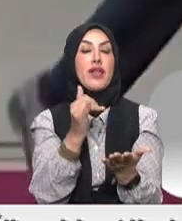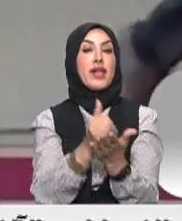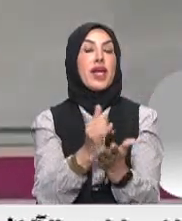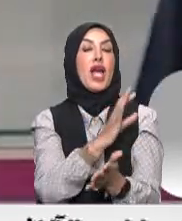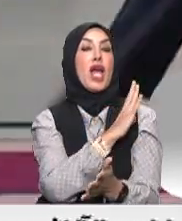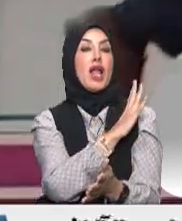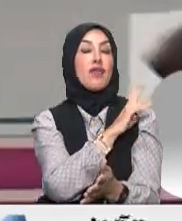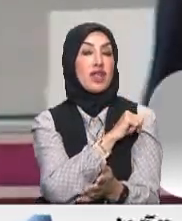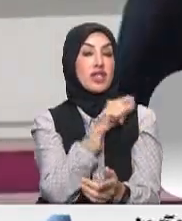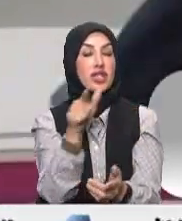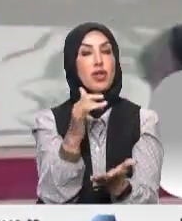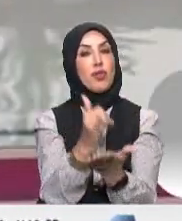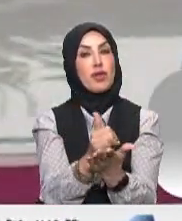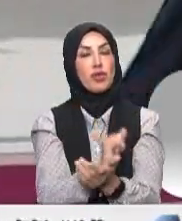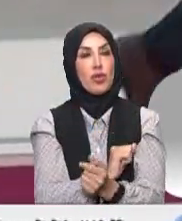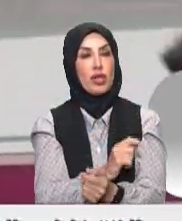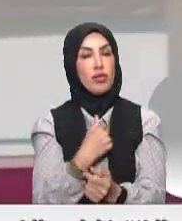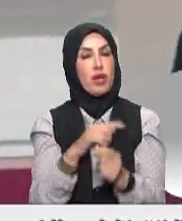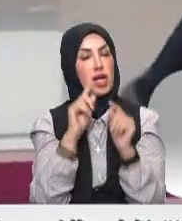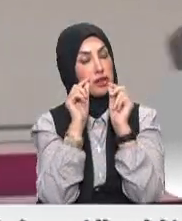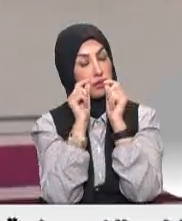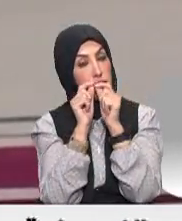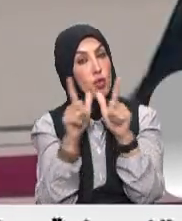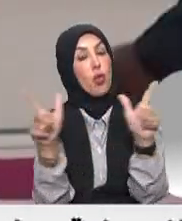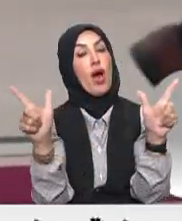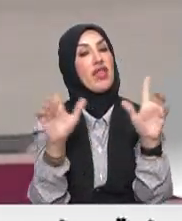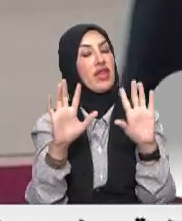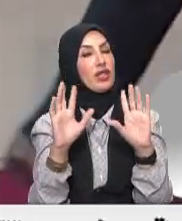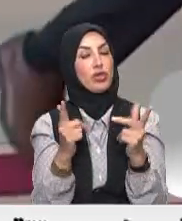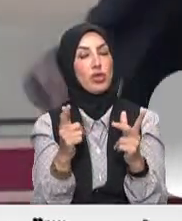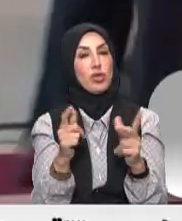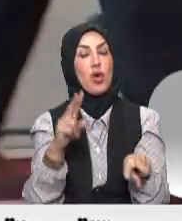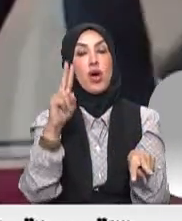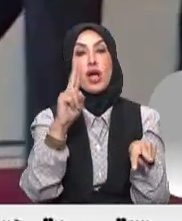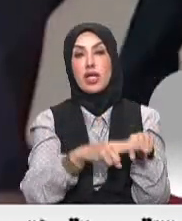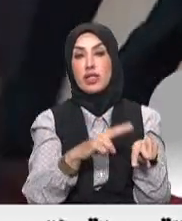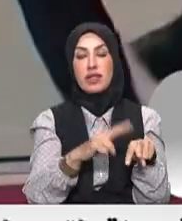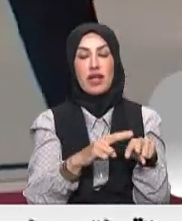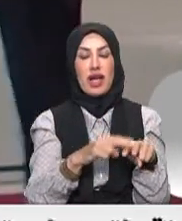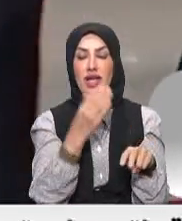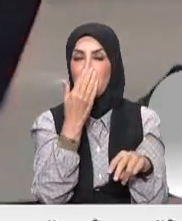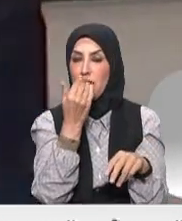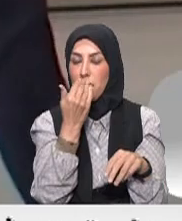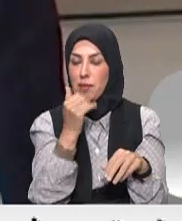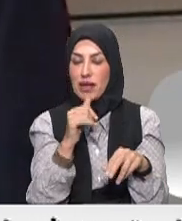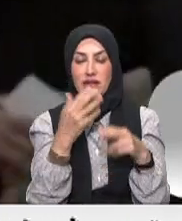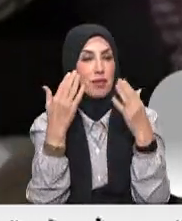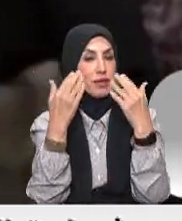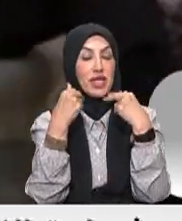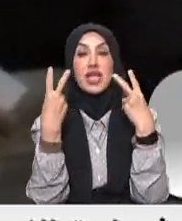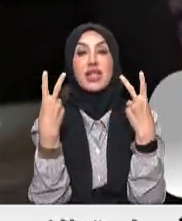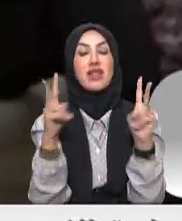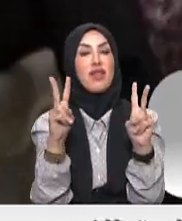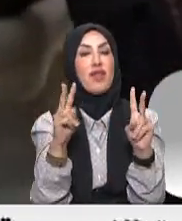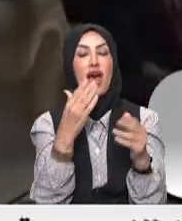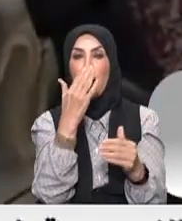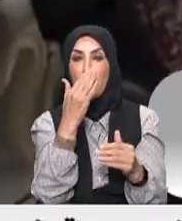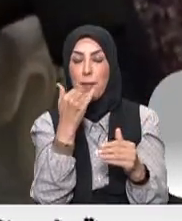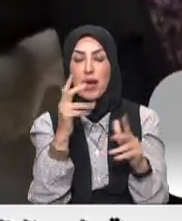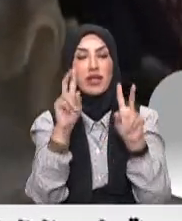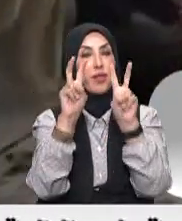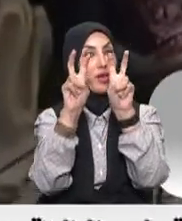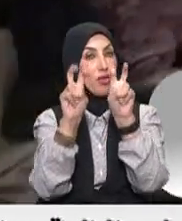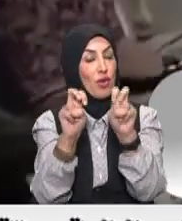المفاوضات الصوره واضحه كالشمس اسرائيل لا تريد الوصول للاتفاق خطابين الذي سمعناهما